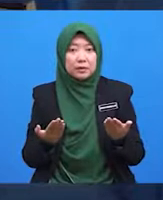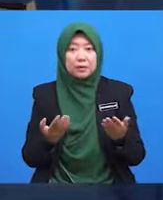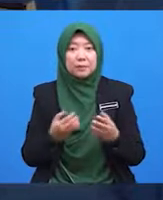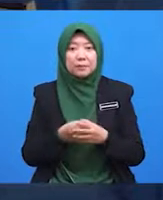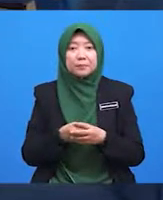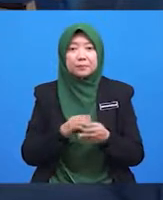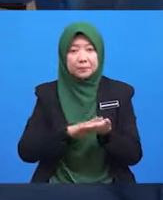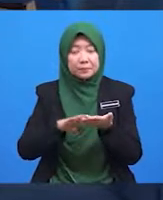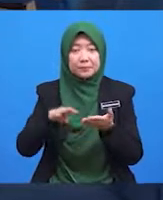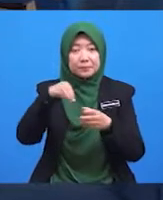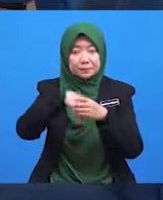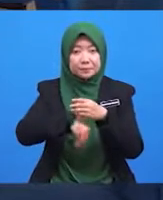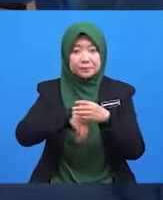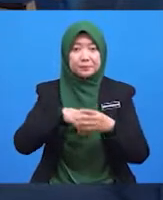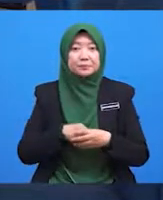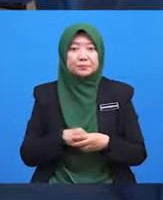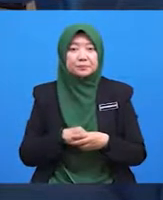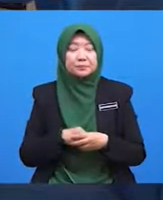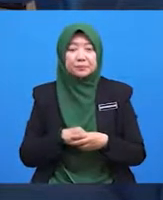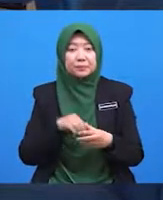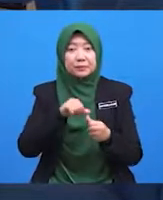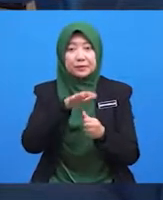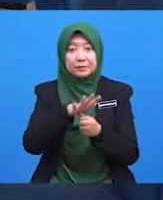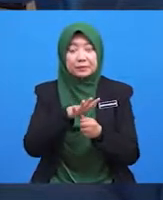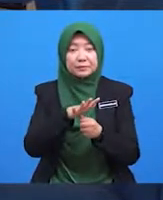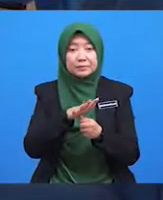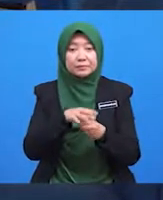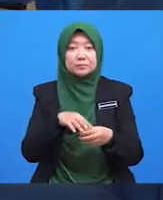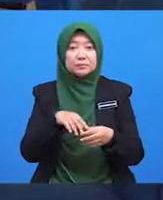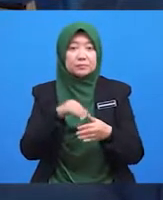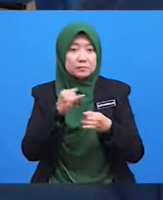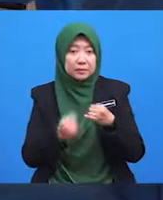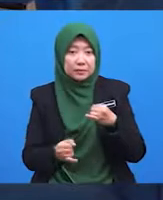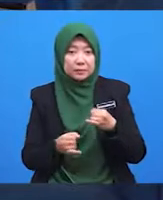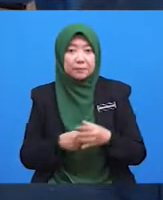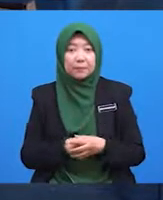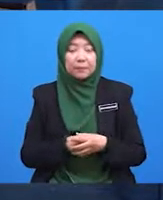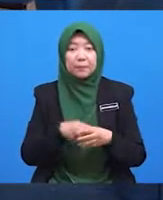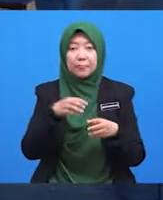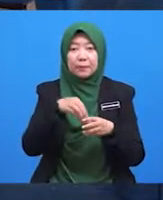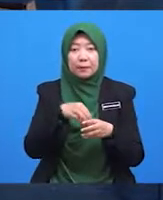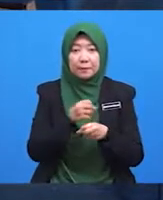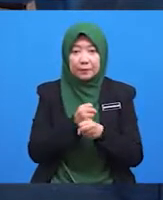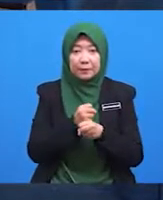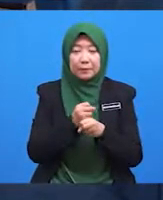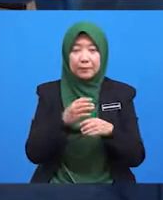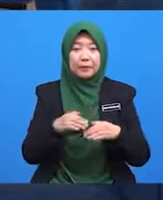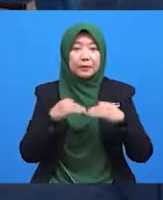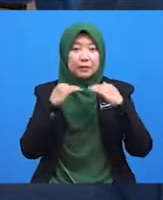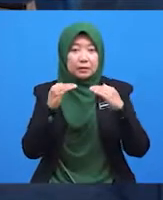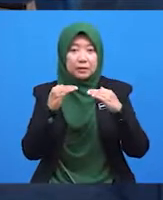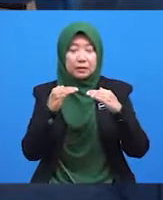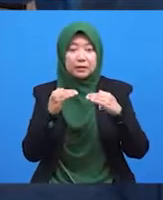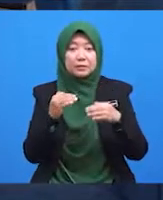mendalam. Kesan yang terakhir bagi mesin sedut vakum dapat meningkatkan